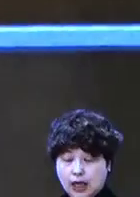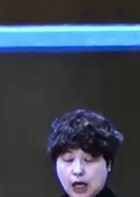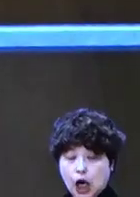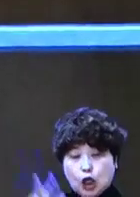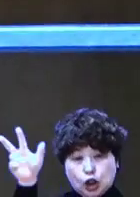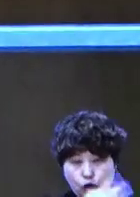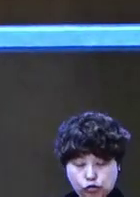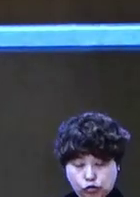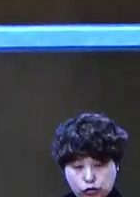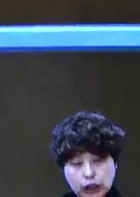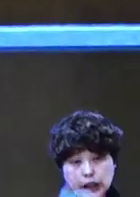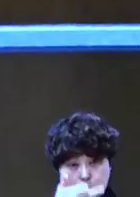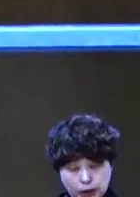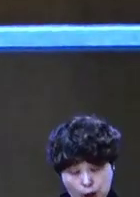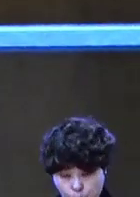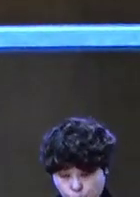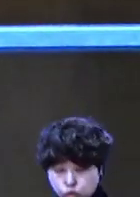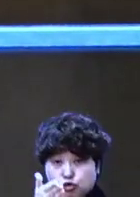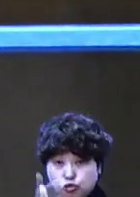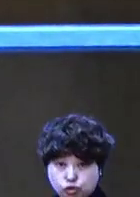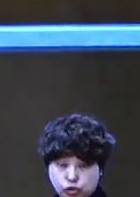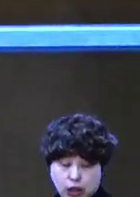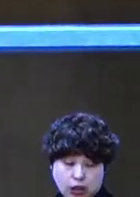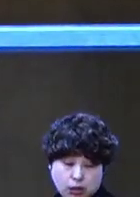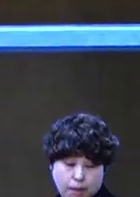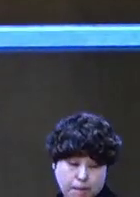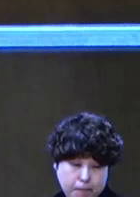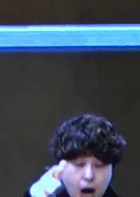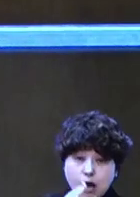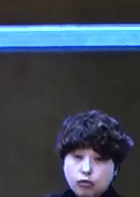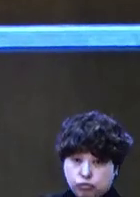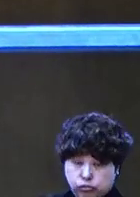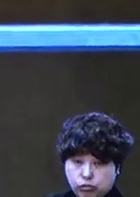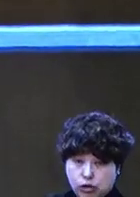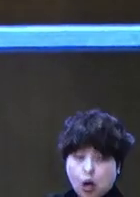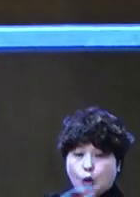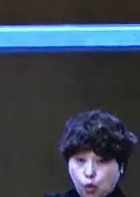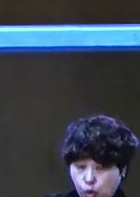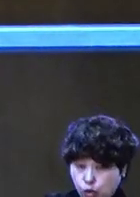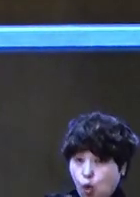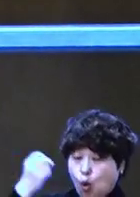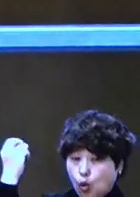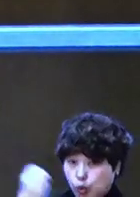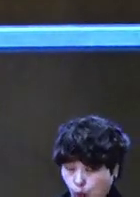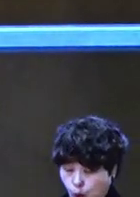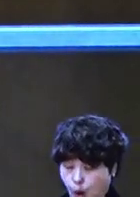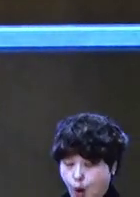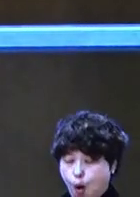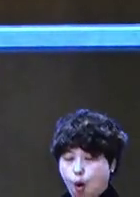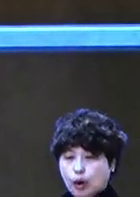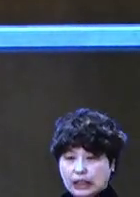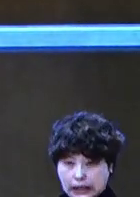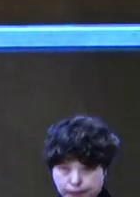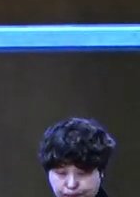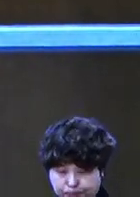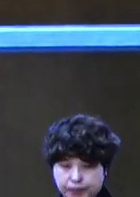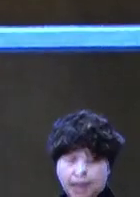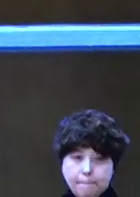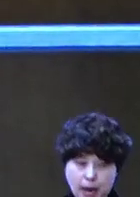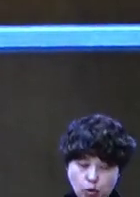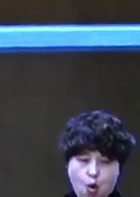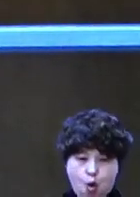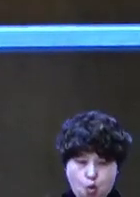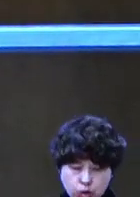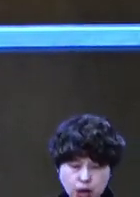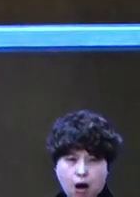17개 광역지자단체 중 최다 인구 도시이자 농어촌, 도농복합, 첨단산업 클러스터, 테크노밸리를